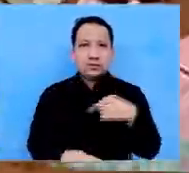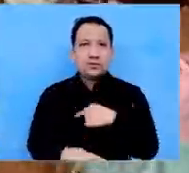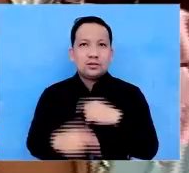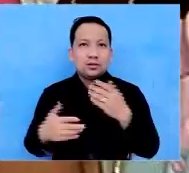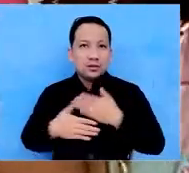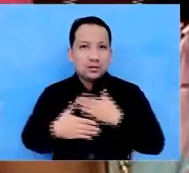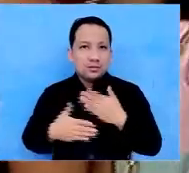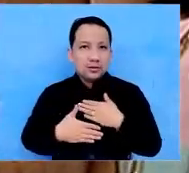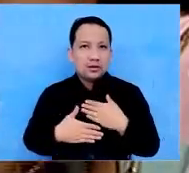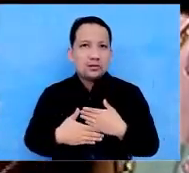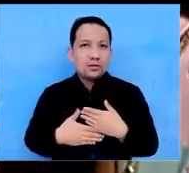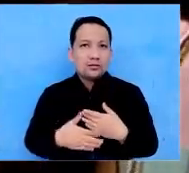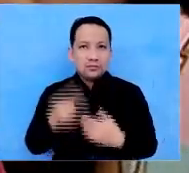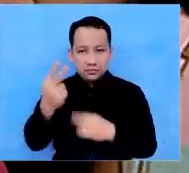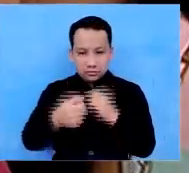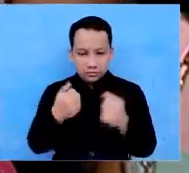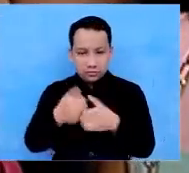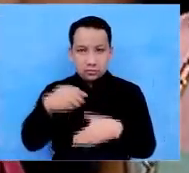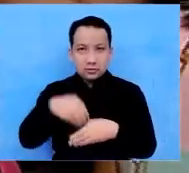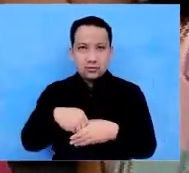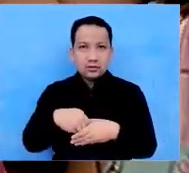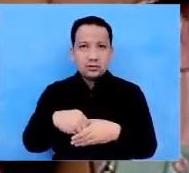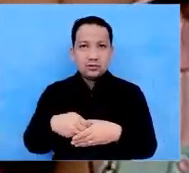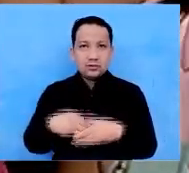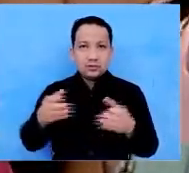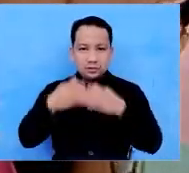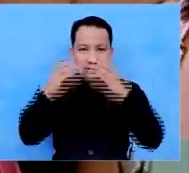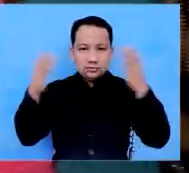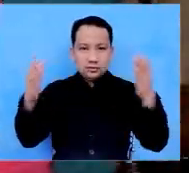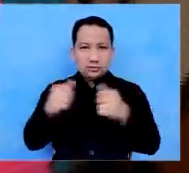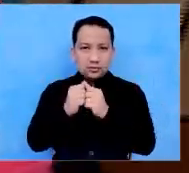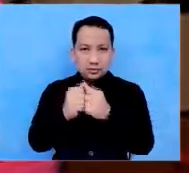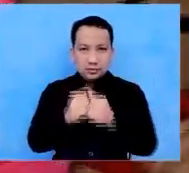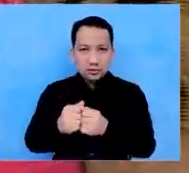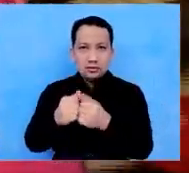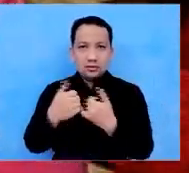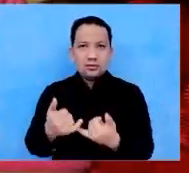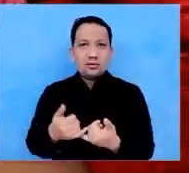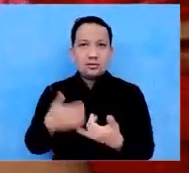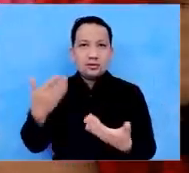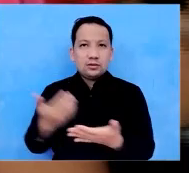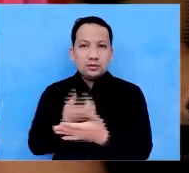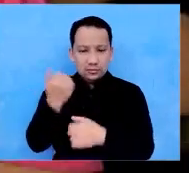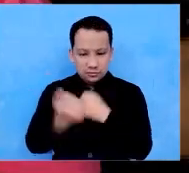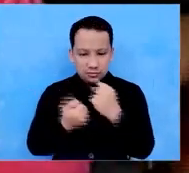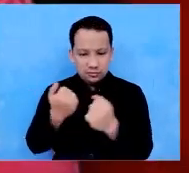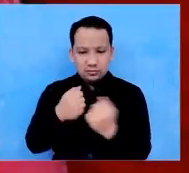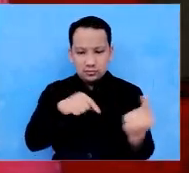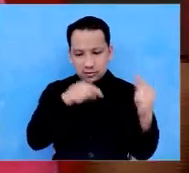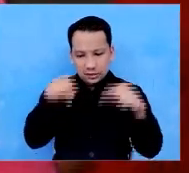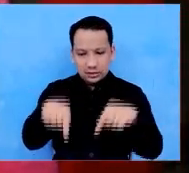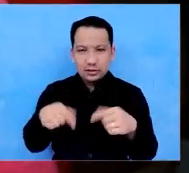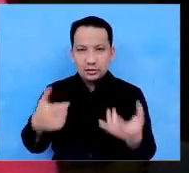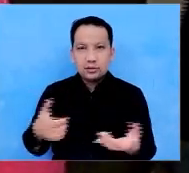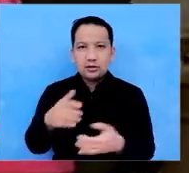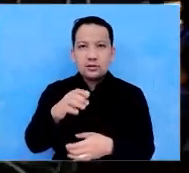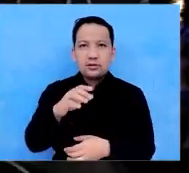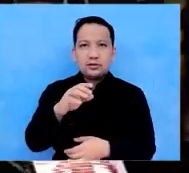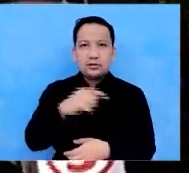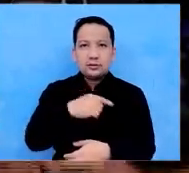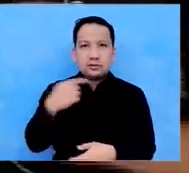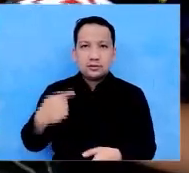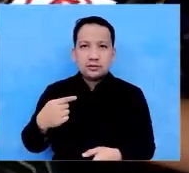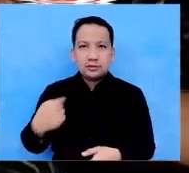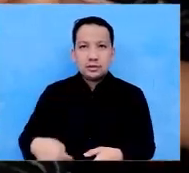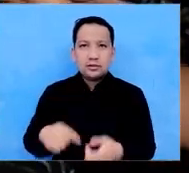nasa loob lang ng bahay tapos ngayon nagdidiwang lahat, nagsasama-sama lahat. Taon-taon po talaga kami pupunta ng Chinatown